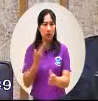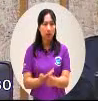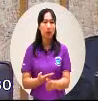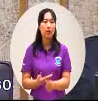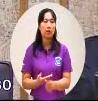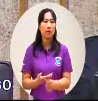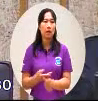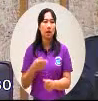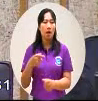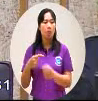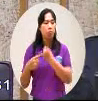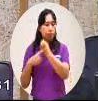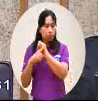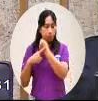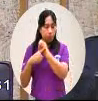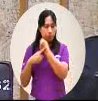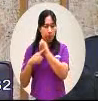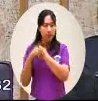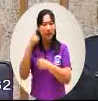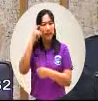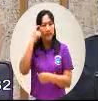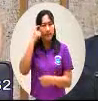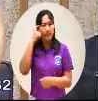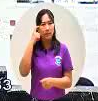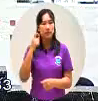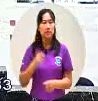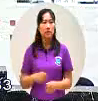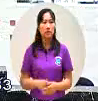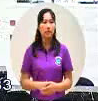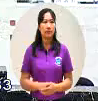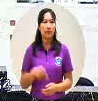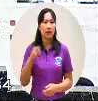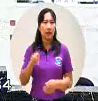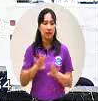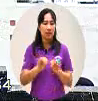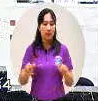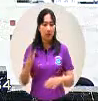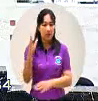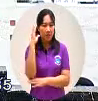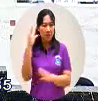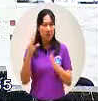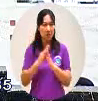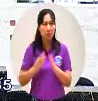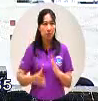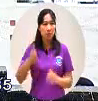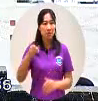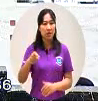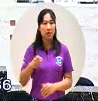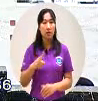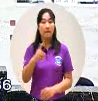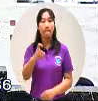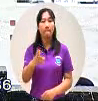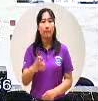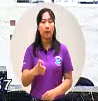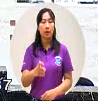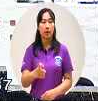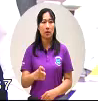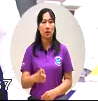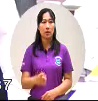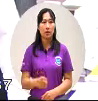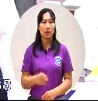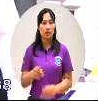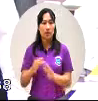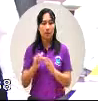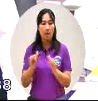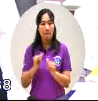看看 啊。对啊，所以你讲， 啊， 你这边你地震局长，你一个印无多， 那个 多这变成， 因为现在原住